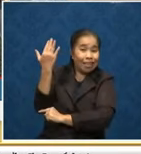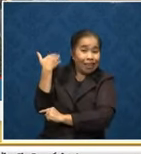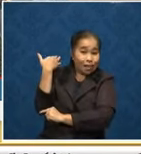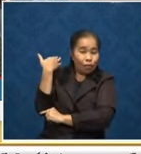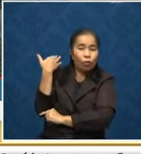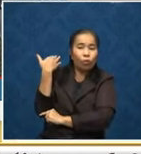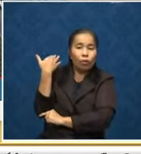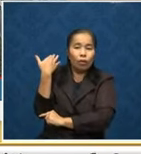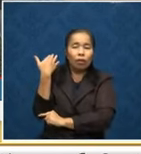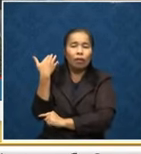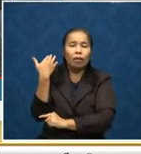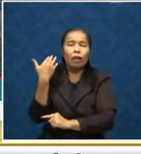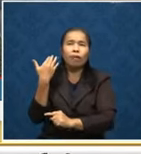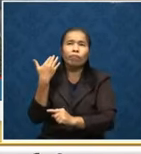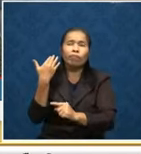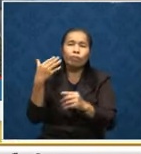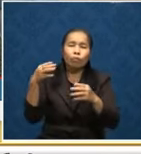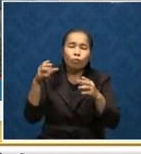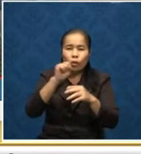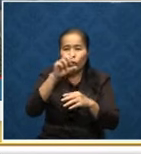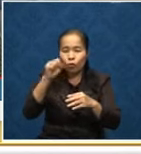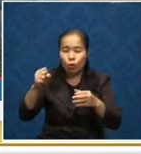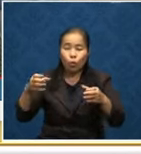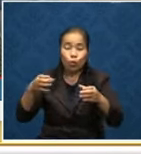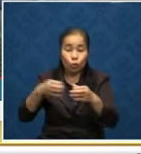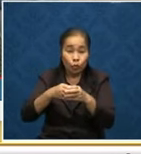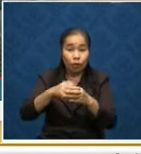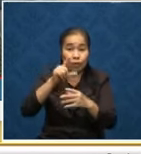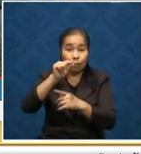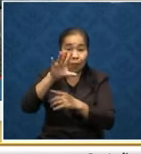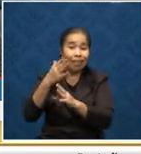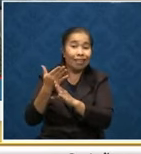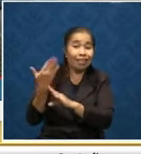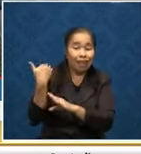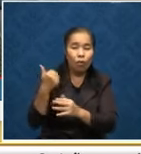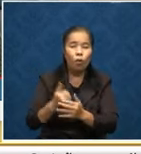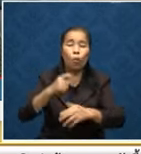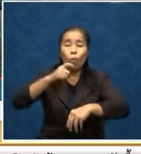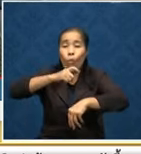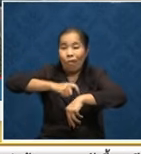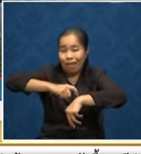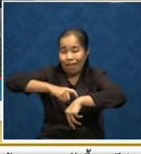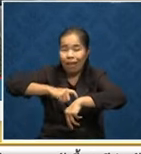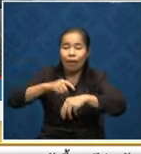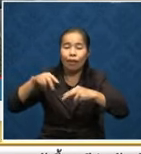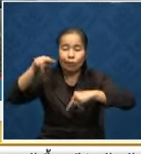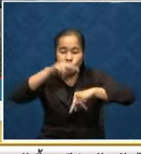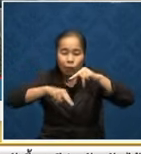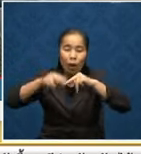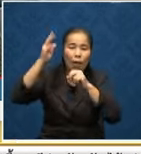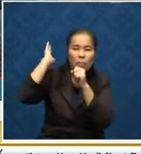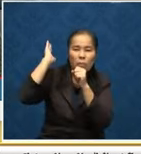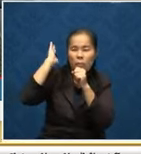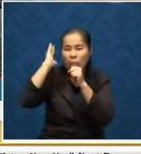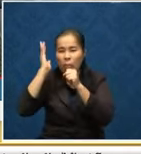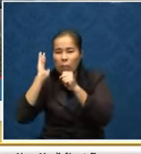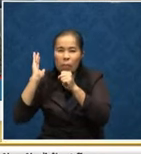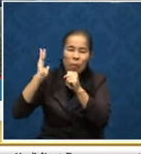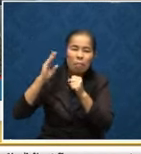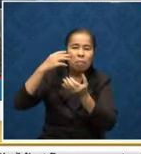ชุดสภาชุดที่แล้วชุดที่25นั้นมีการใช้เวลาในเรื่องของการอภิปรายข้อกฎหม